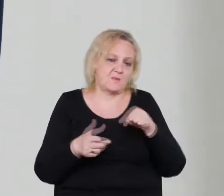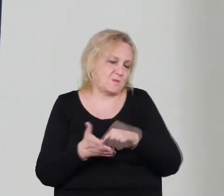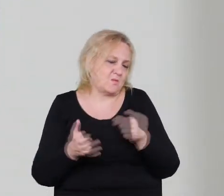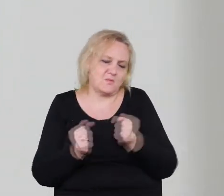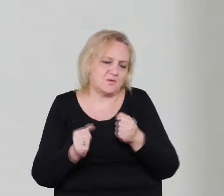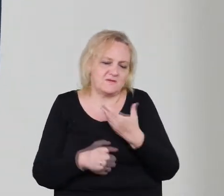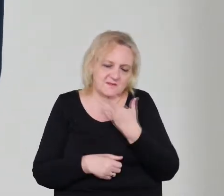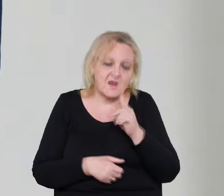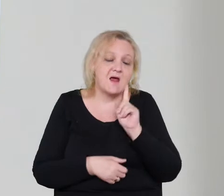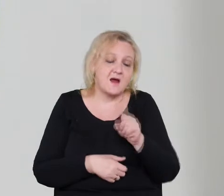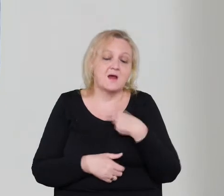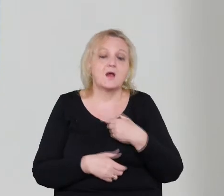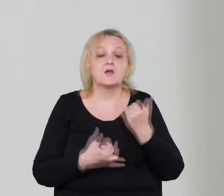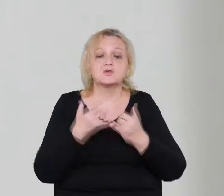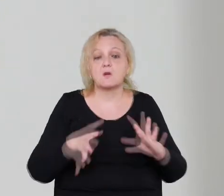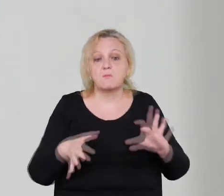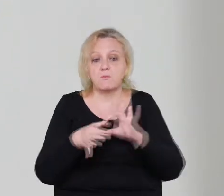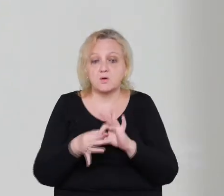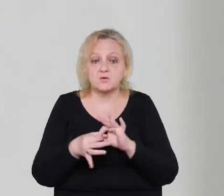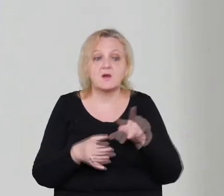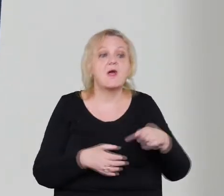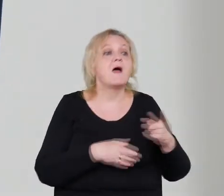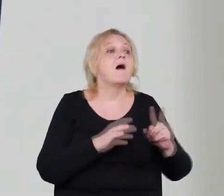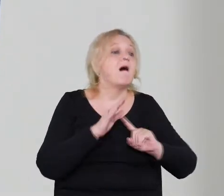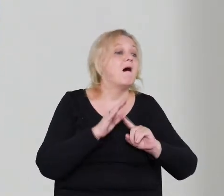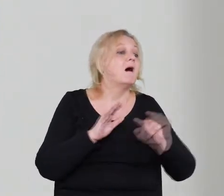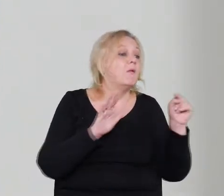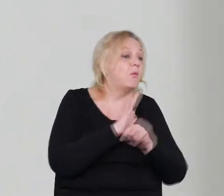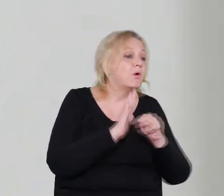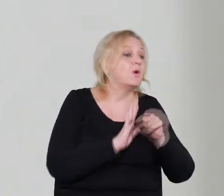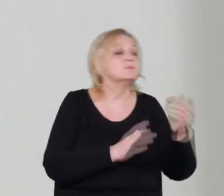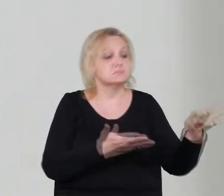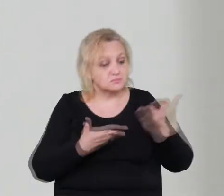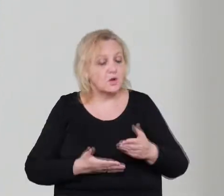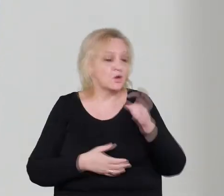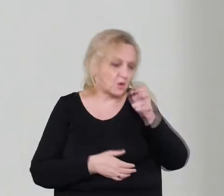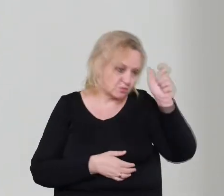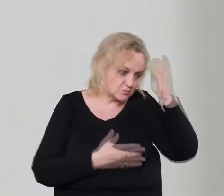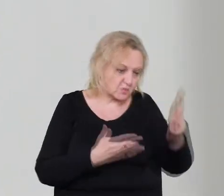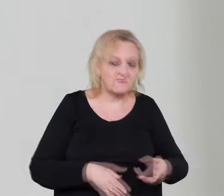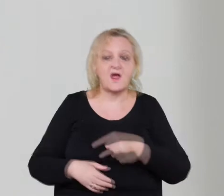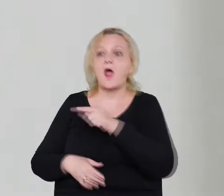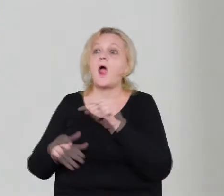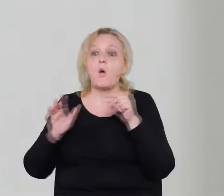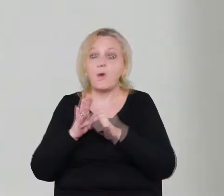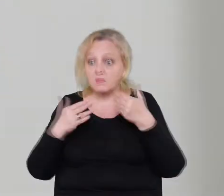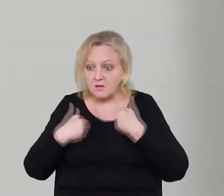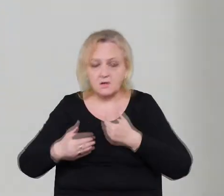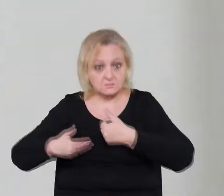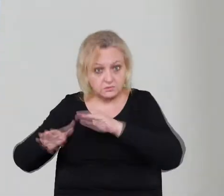boję mówić że takie połączenia że jeżeli ktoś jest za przyjmowaniem uchodźców to jest dobrą osobą jak ktoś jest za nieprzyjmowanie uchodźców jest złą osobą